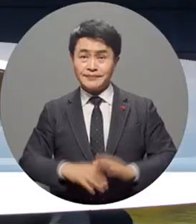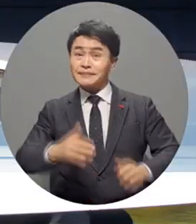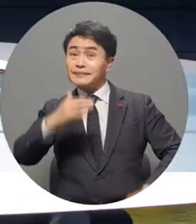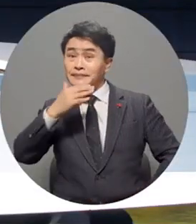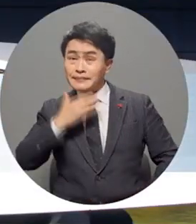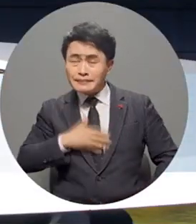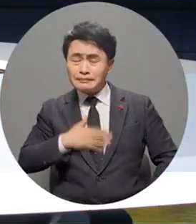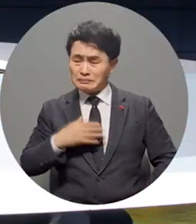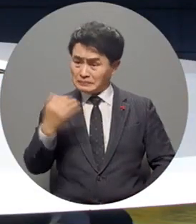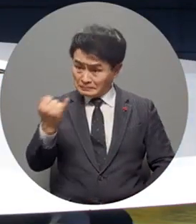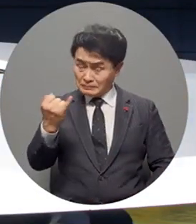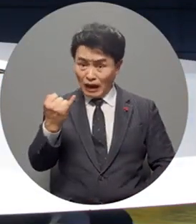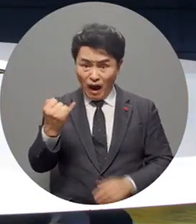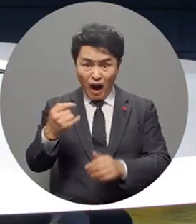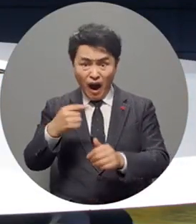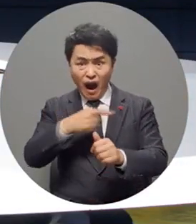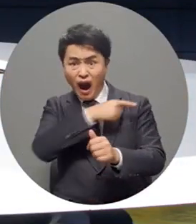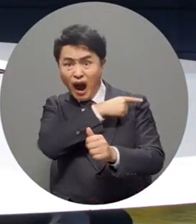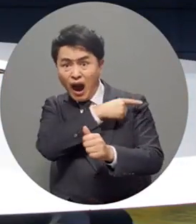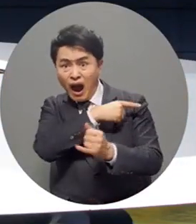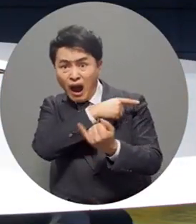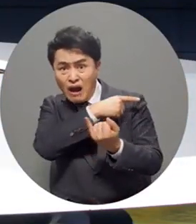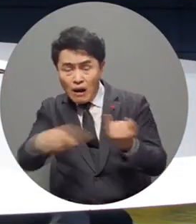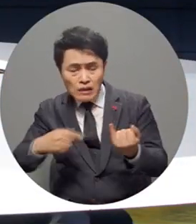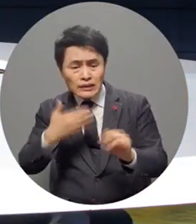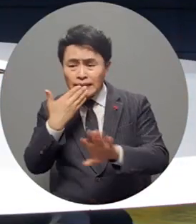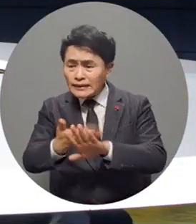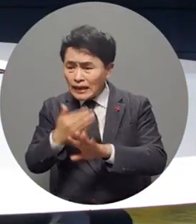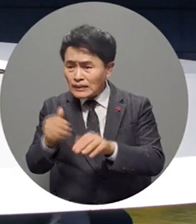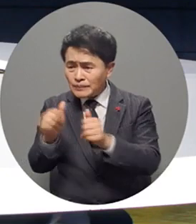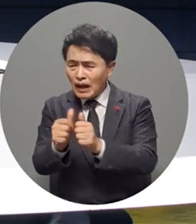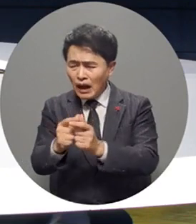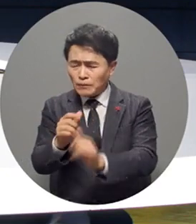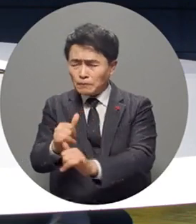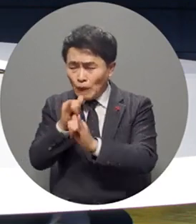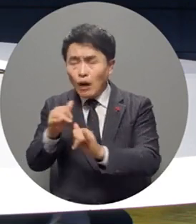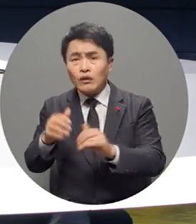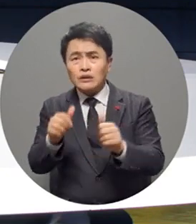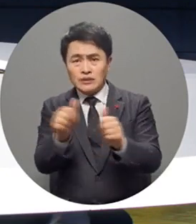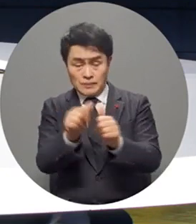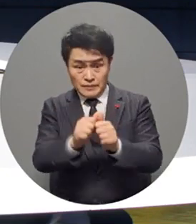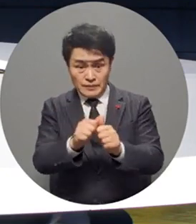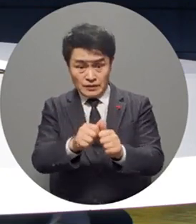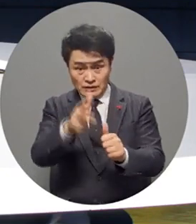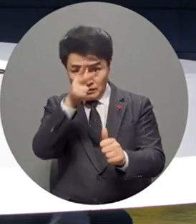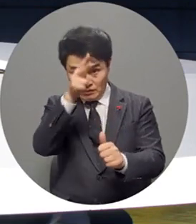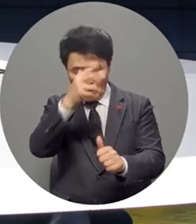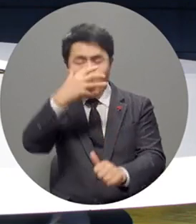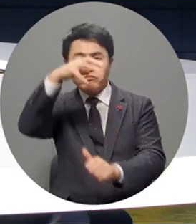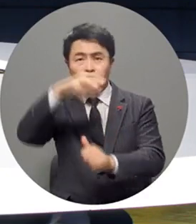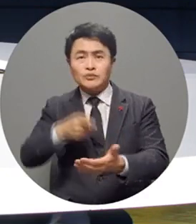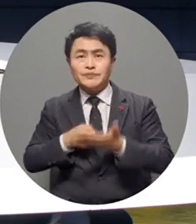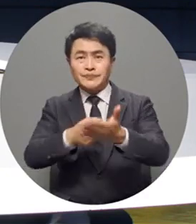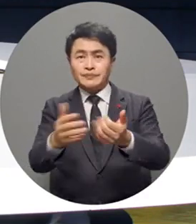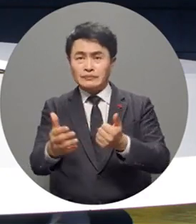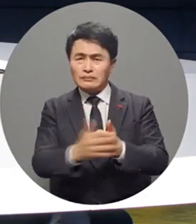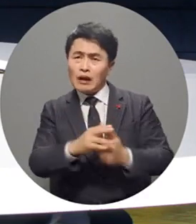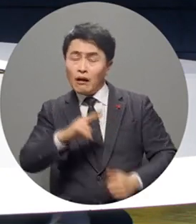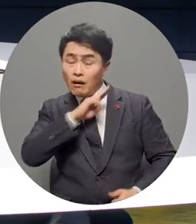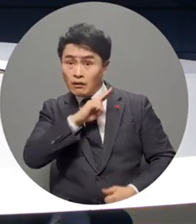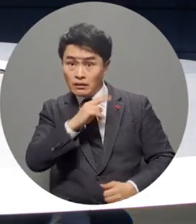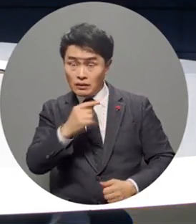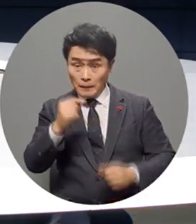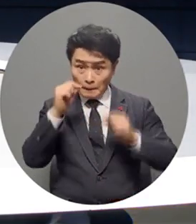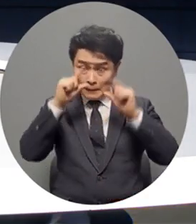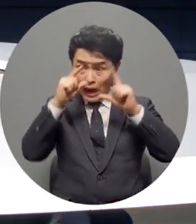알고 지내던 여성을 살해한 뒤 다른 남성과 극단적 선택을 시도한 남성에 대해 경찰이 구속영장을 신청했습니다. 의식을 회복한